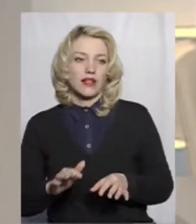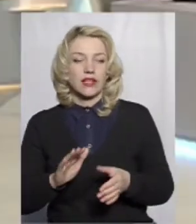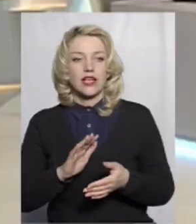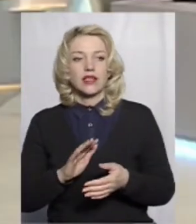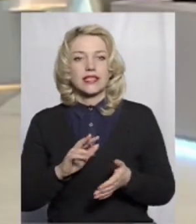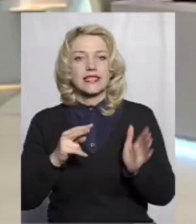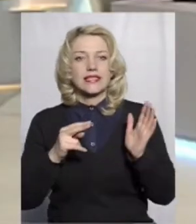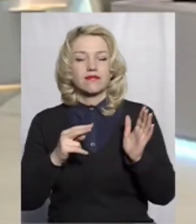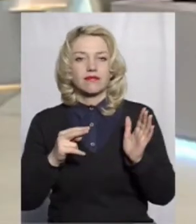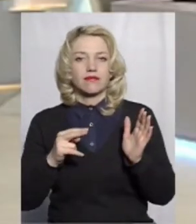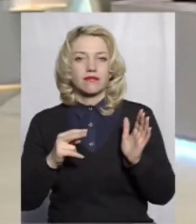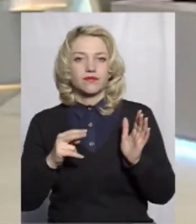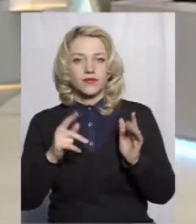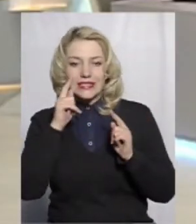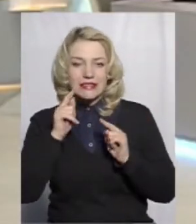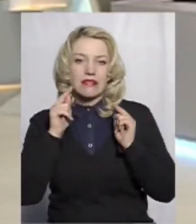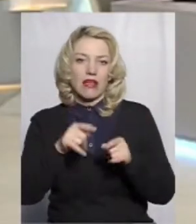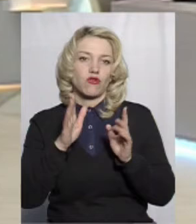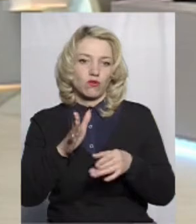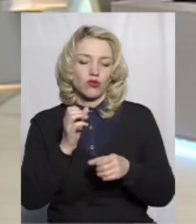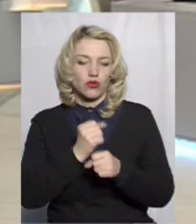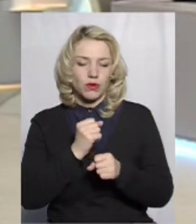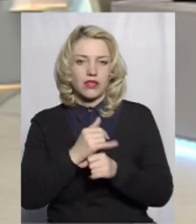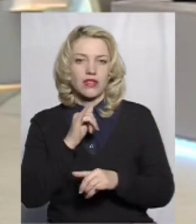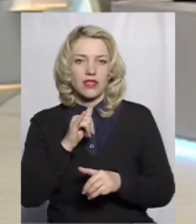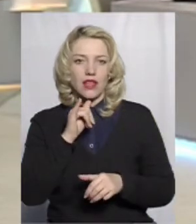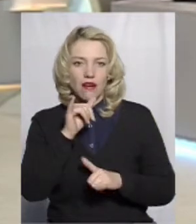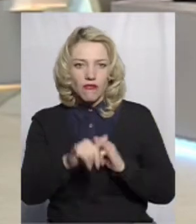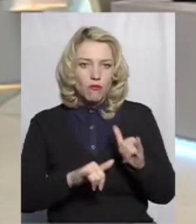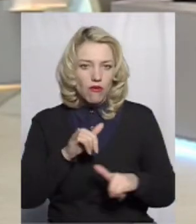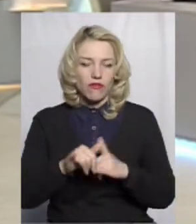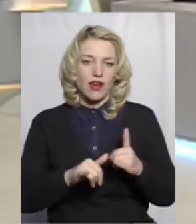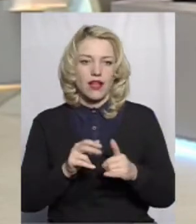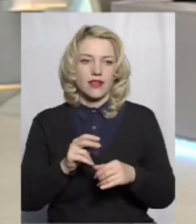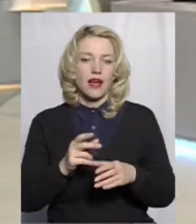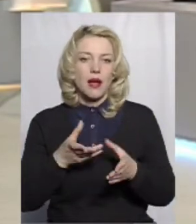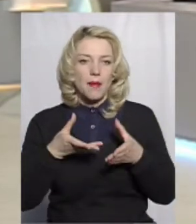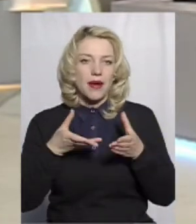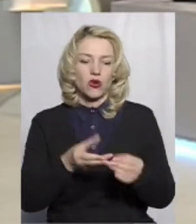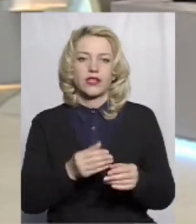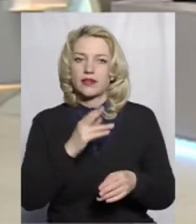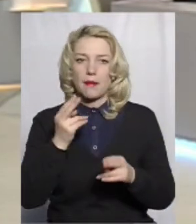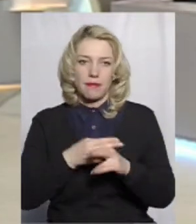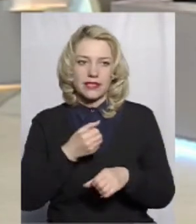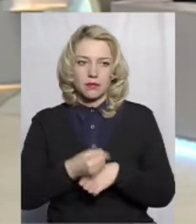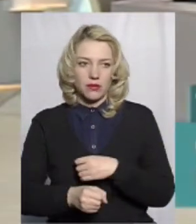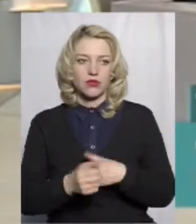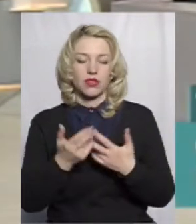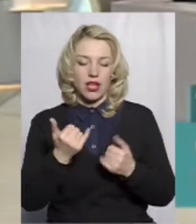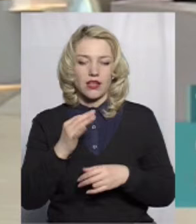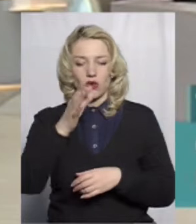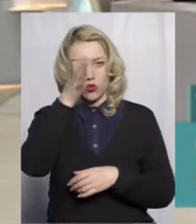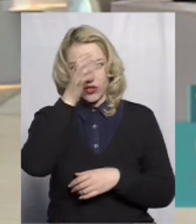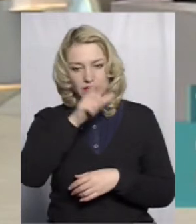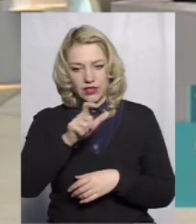ставку будете робити саме на вмовляння, переконання, от без жодного примусу? Так. Як і освітяни, так і